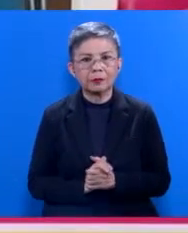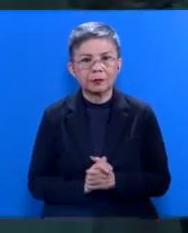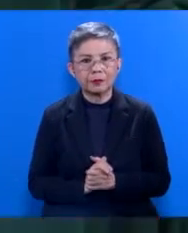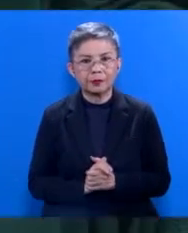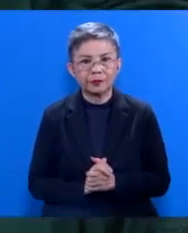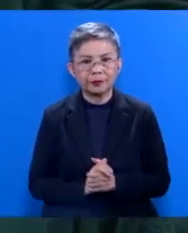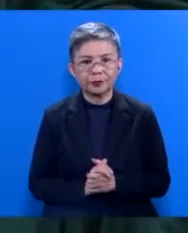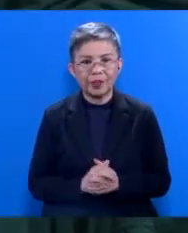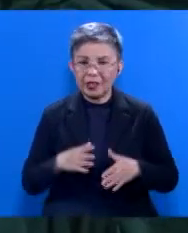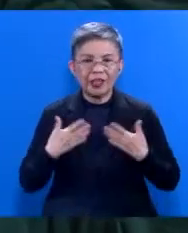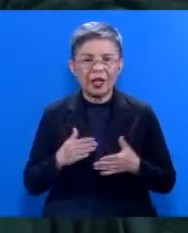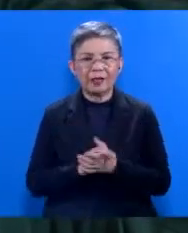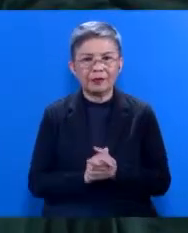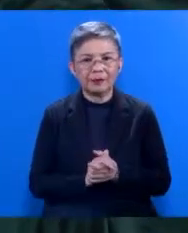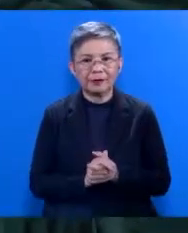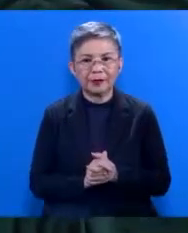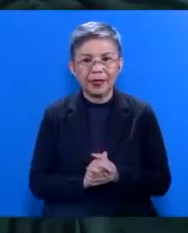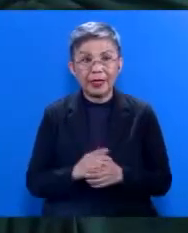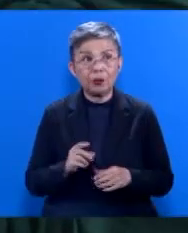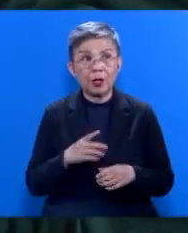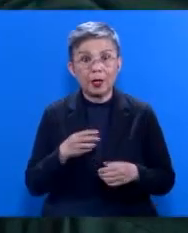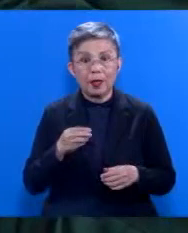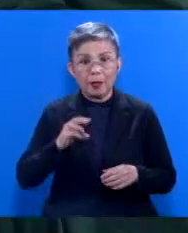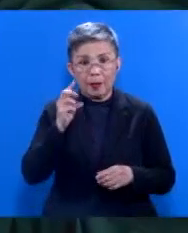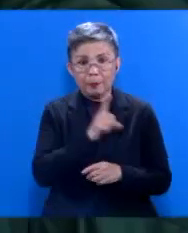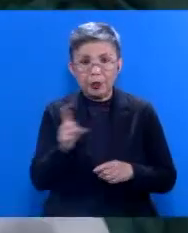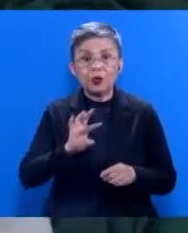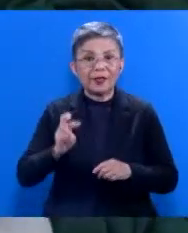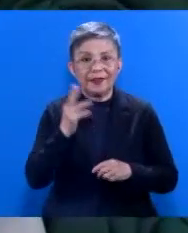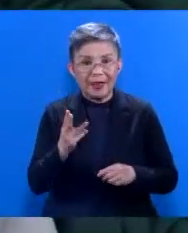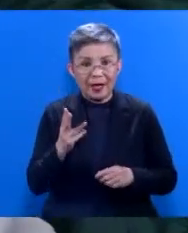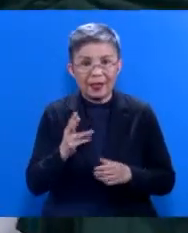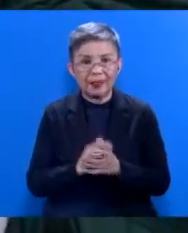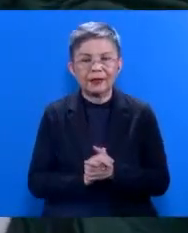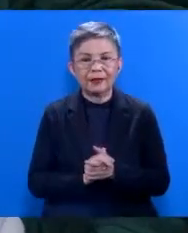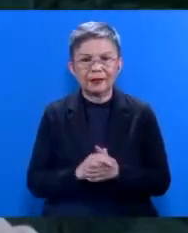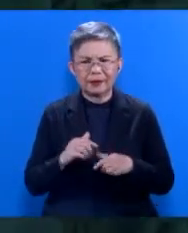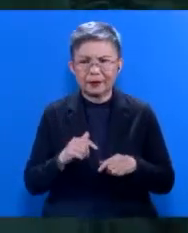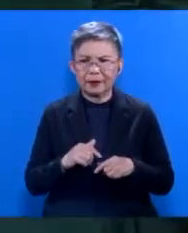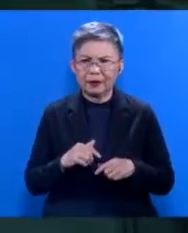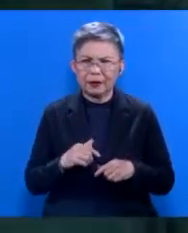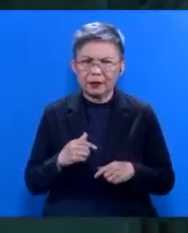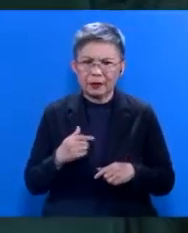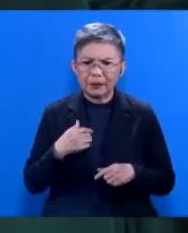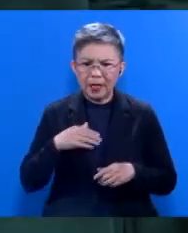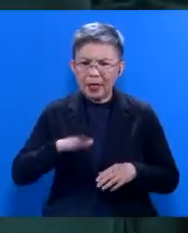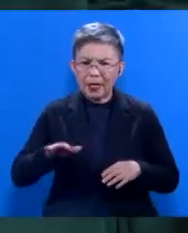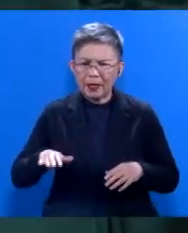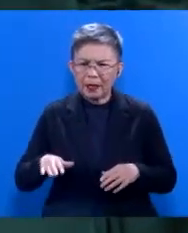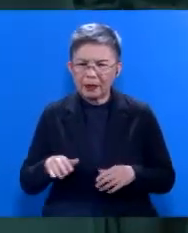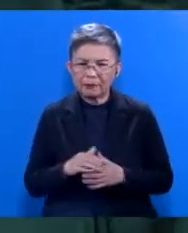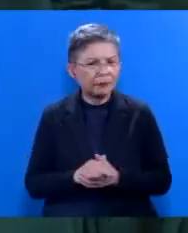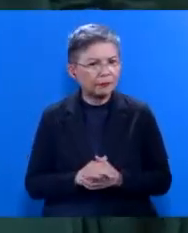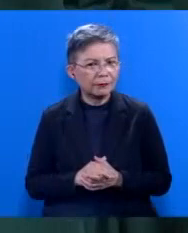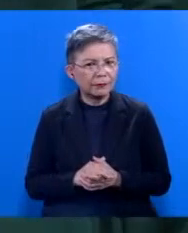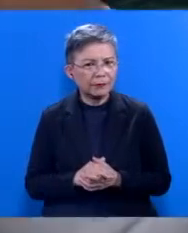Anak saya ke satu, nah, jadi kan minggu ketiga baru. Ya, tapi saya berharap juga lah anak ini ke sekolah.